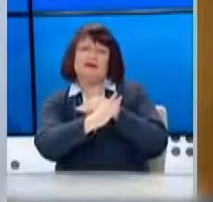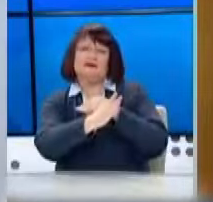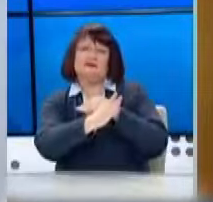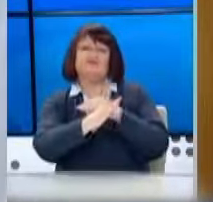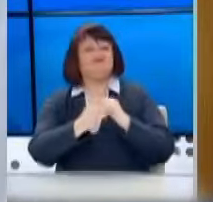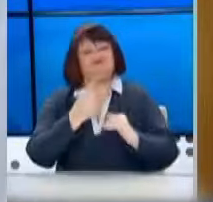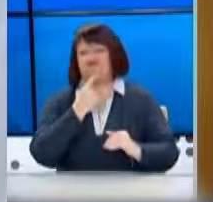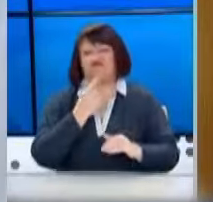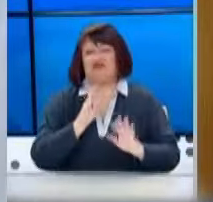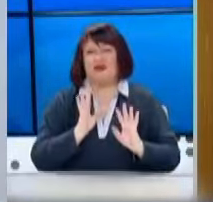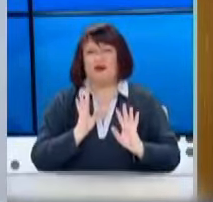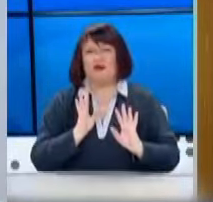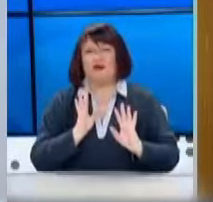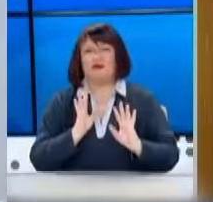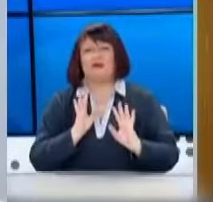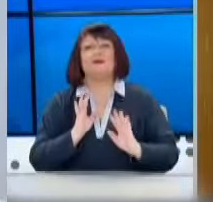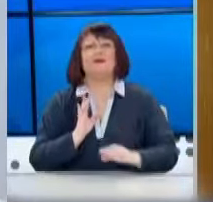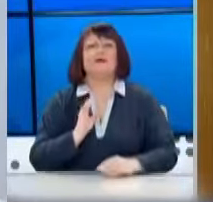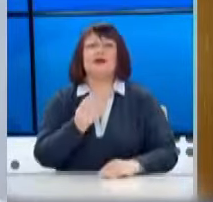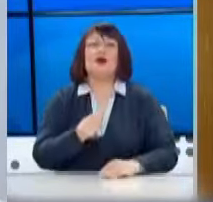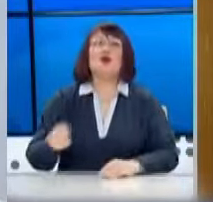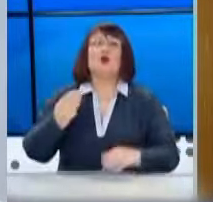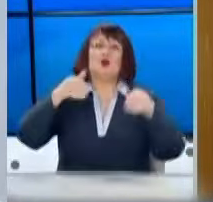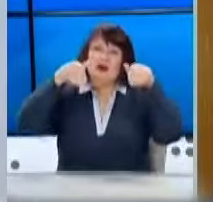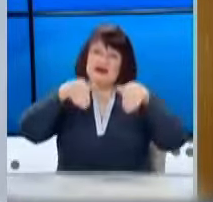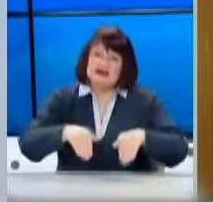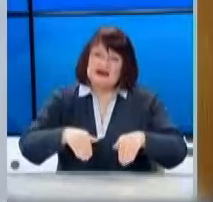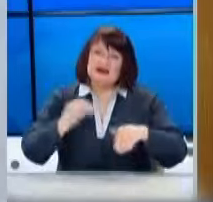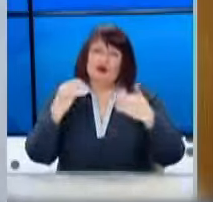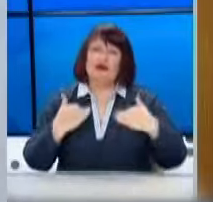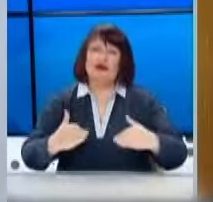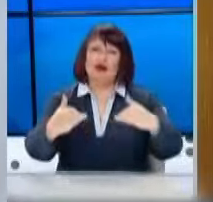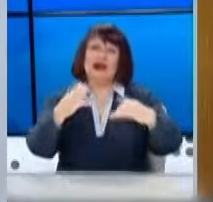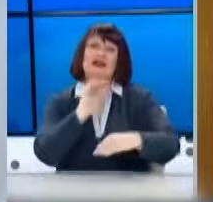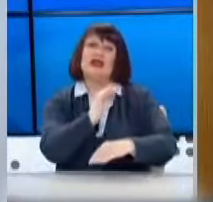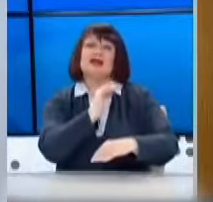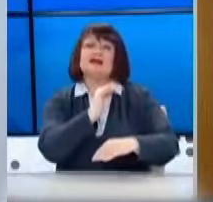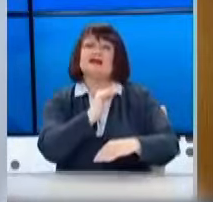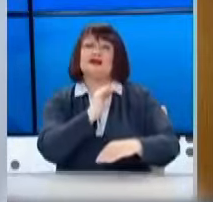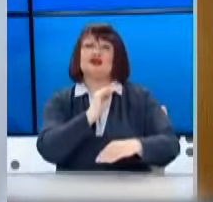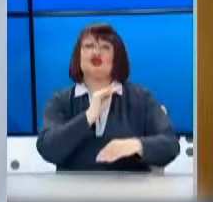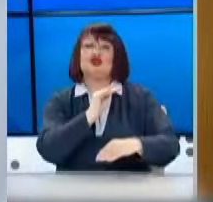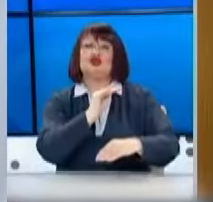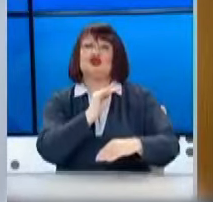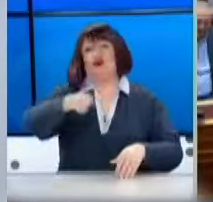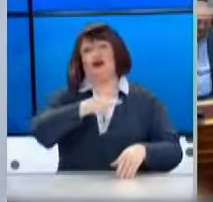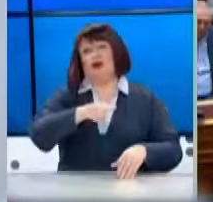κύριος Ανδρουλάκης, ήταν σαν να επιλέγει για αντίπαλό του τον κύριο Ανδρουλάκη. Και γιατί